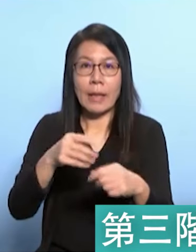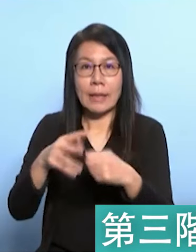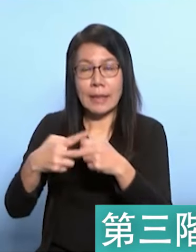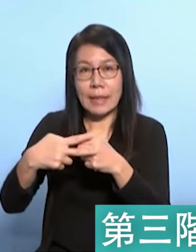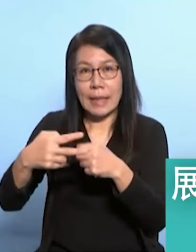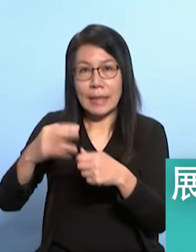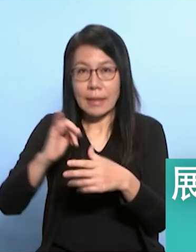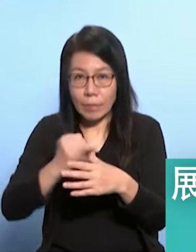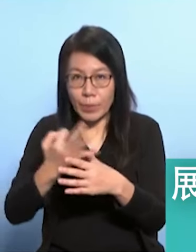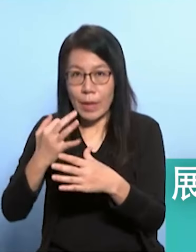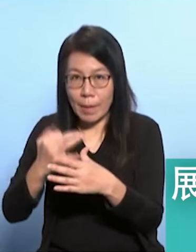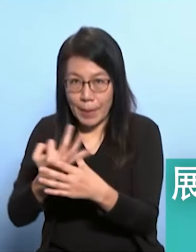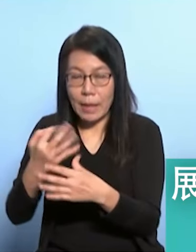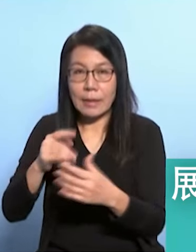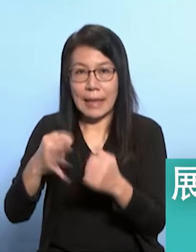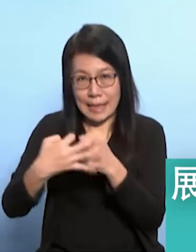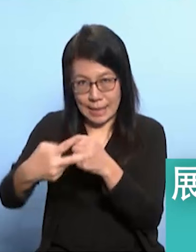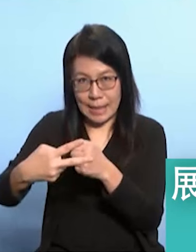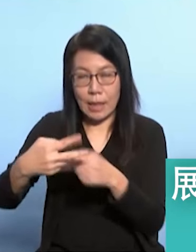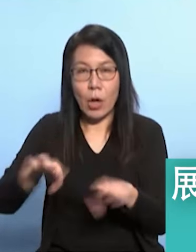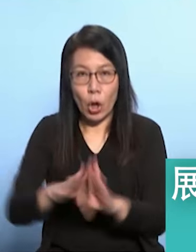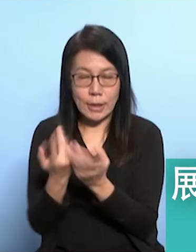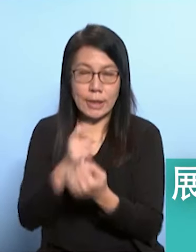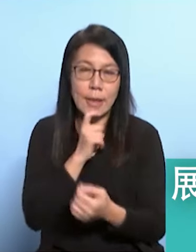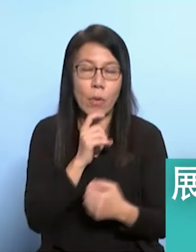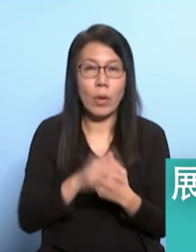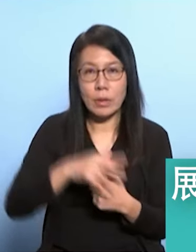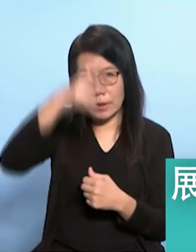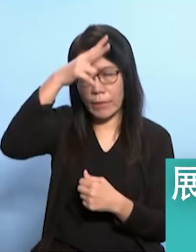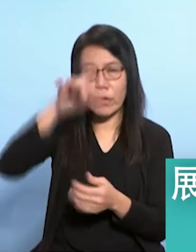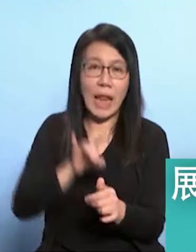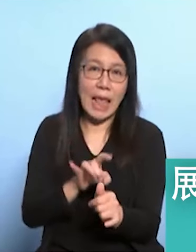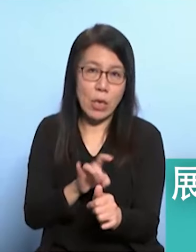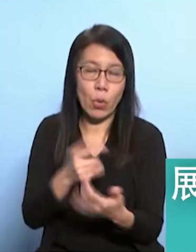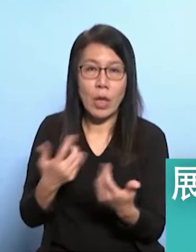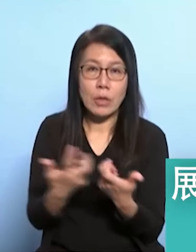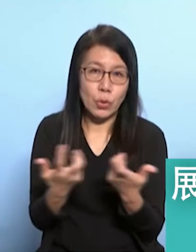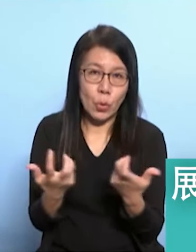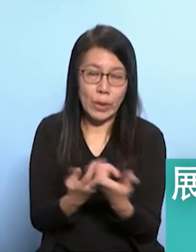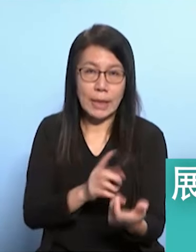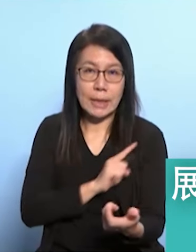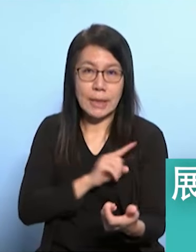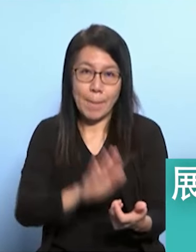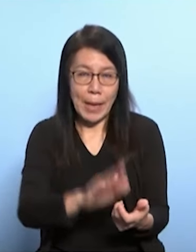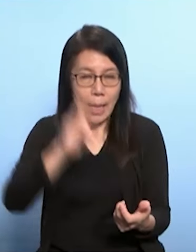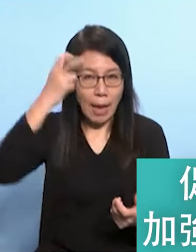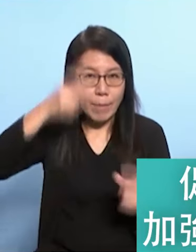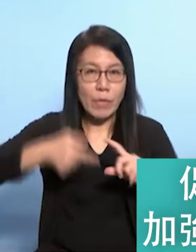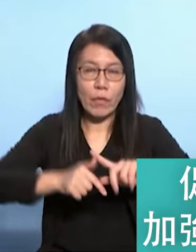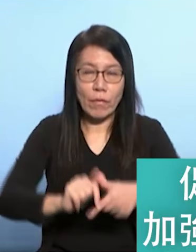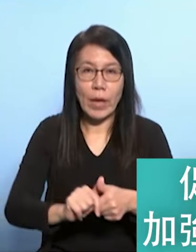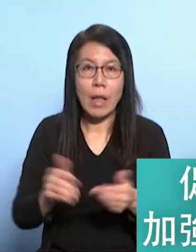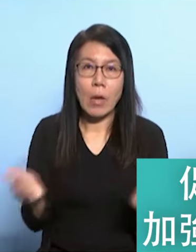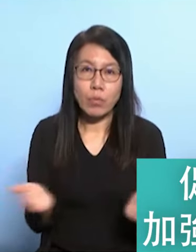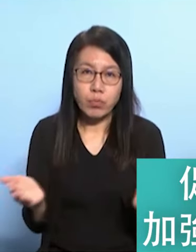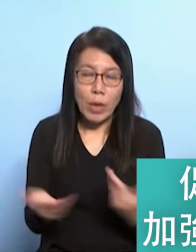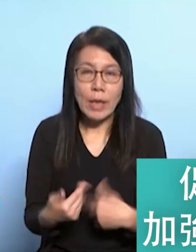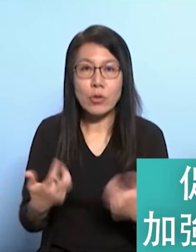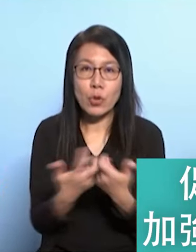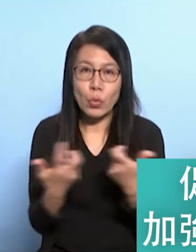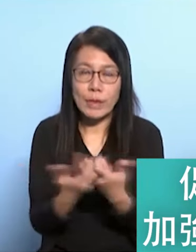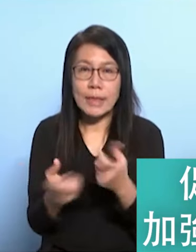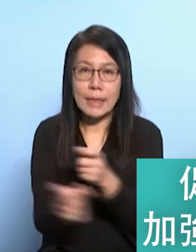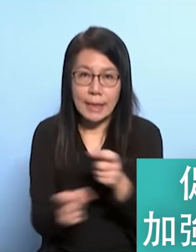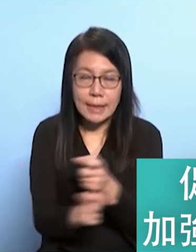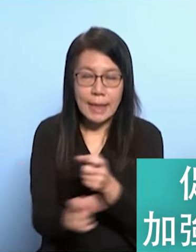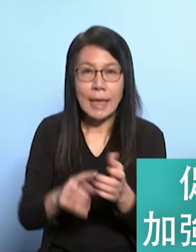出。展望未來，特區政府應該是善用數據治理的概念，促進數字經濟和電